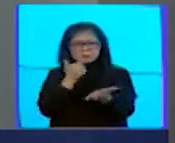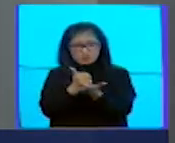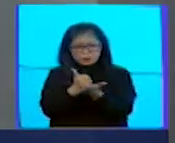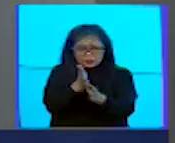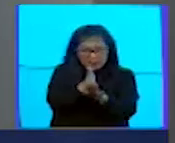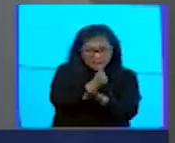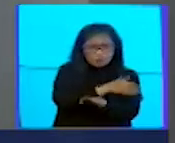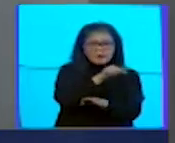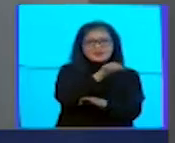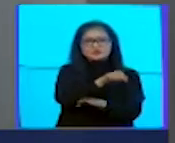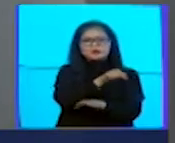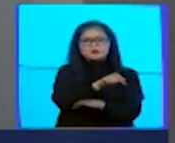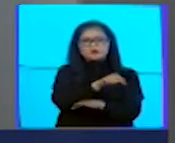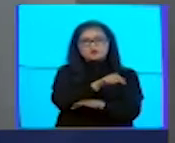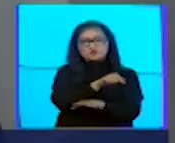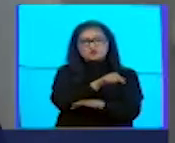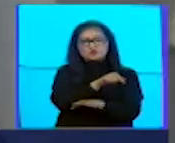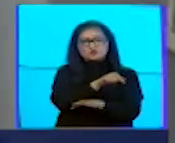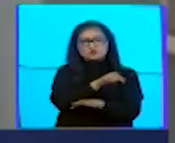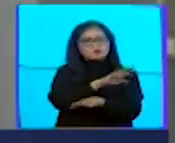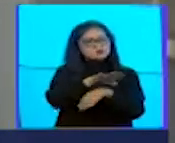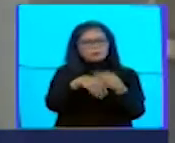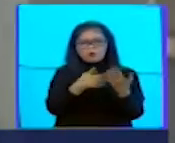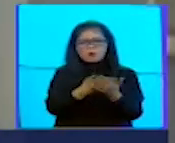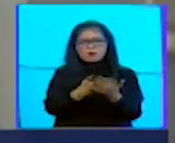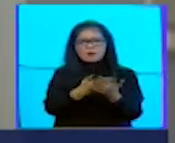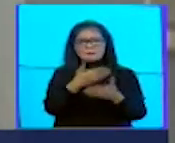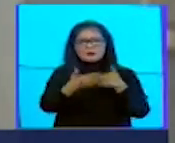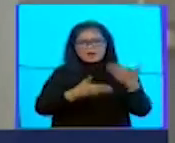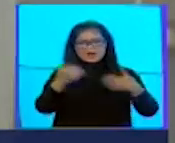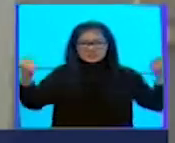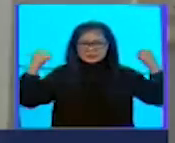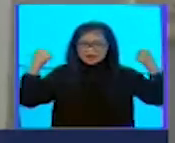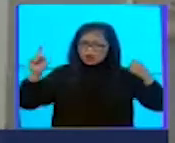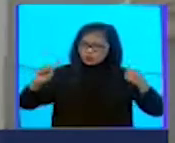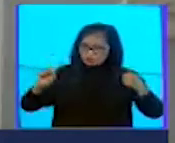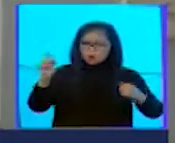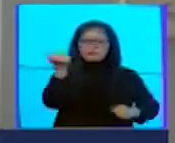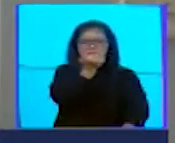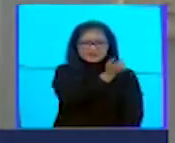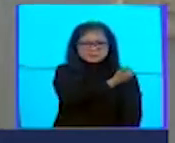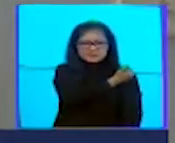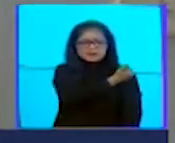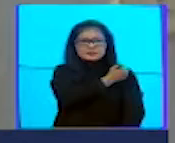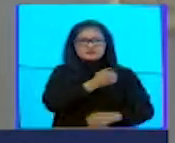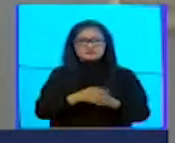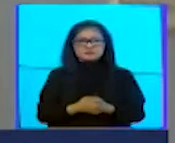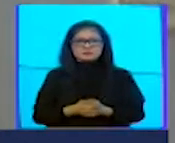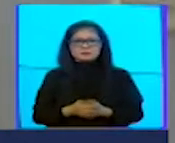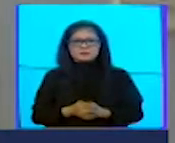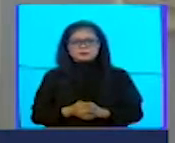kita semua nih kujawab Babel jadi dahulukan jadi mungkin karena kami sudah melakukan penyampaian